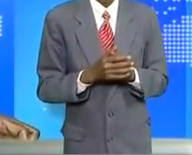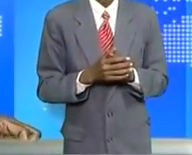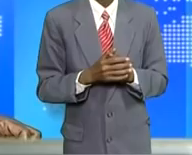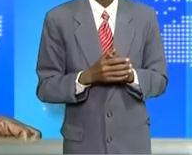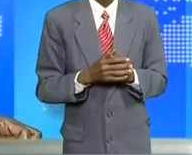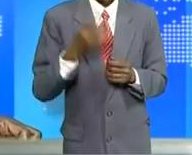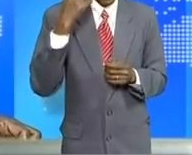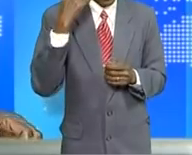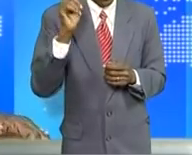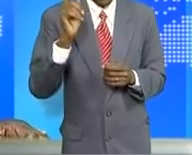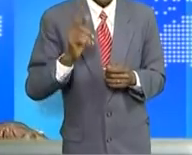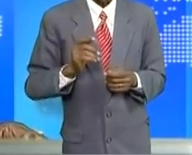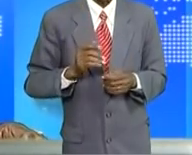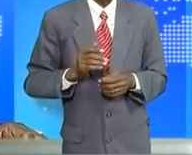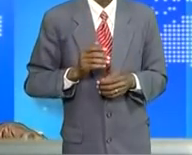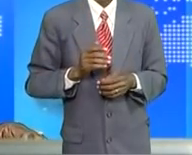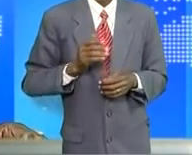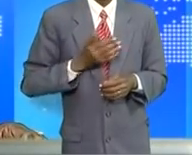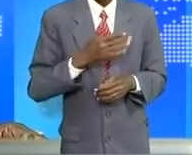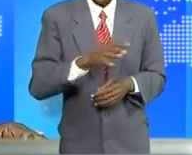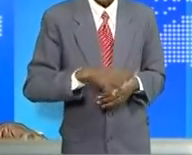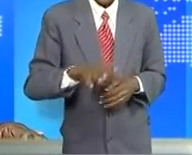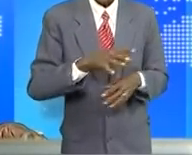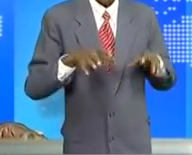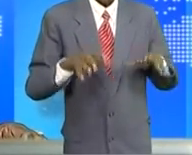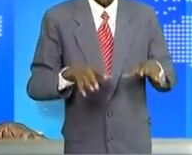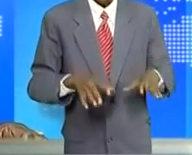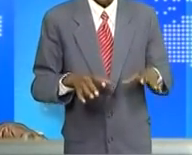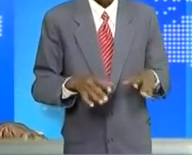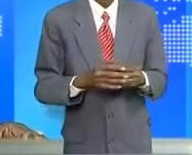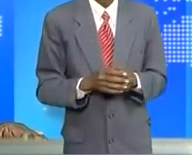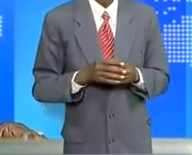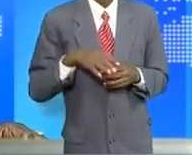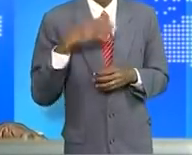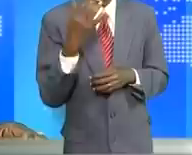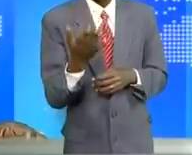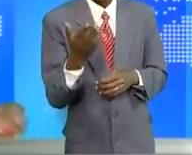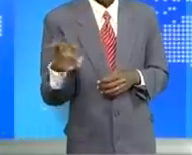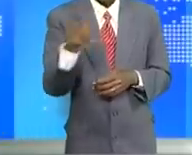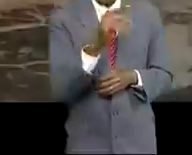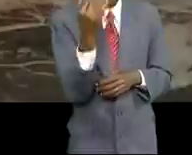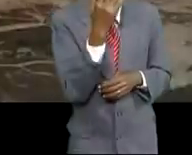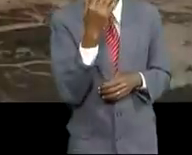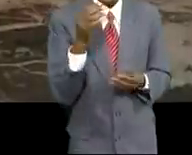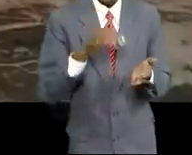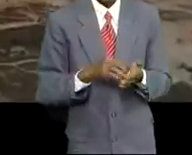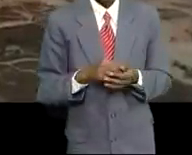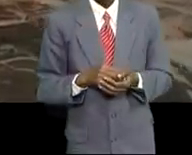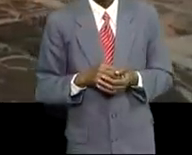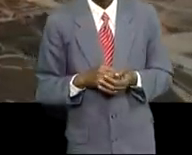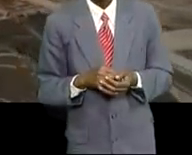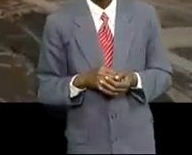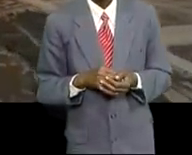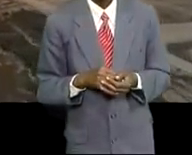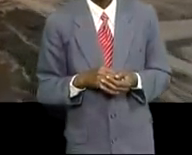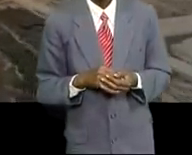commerciale annuelle de 250 000 tonnes de cuivre cathodique. Cédric Enina. C'est un partenaire